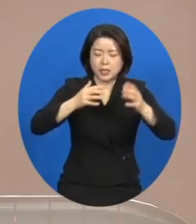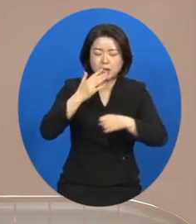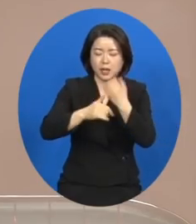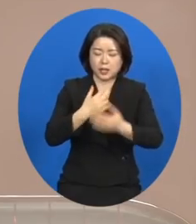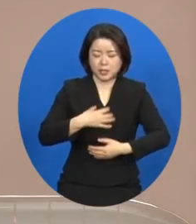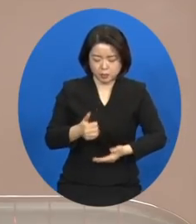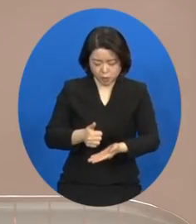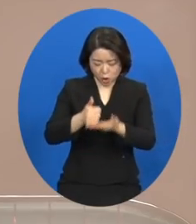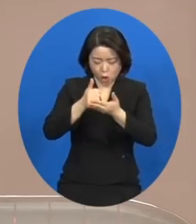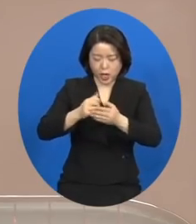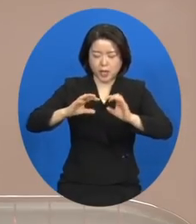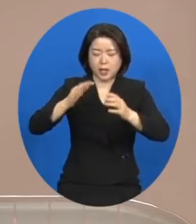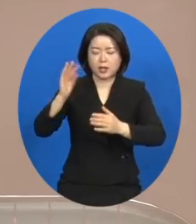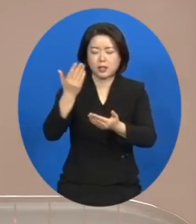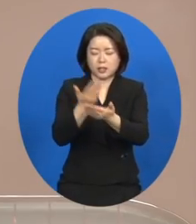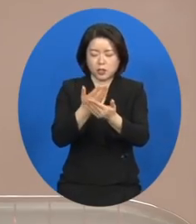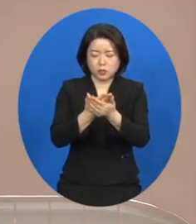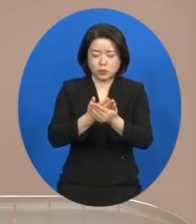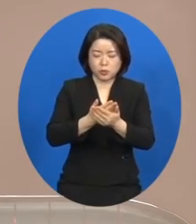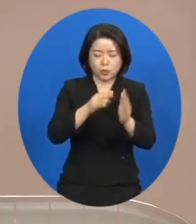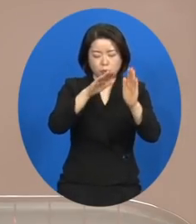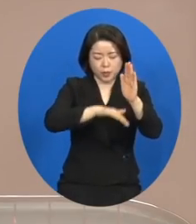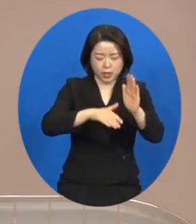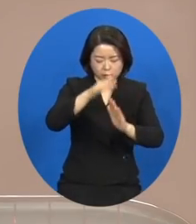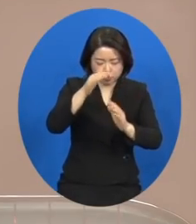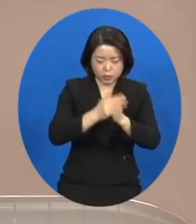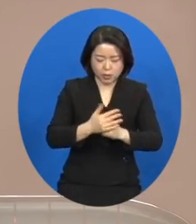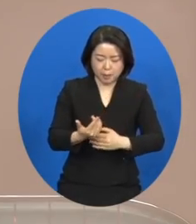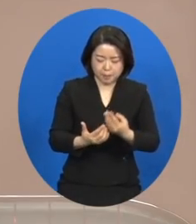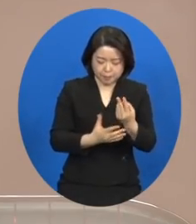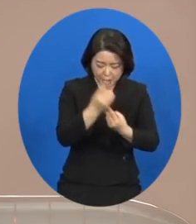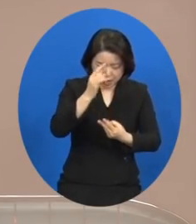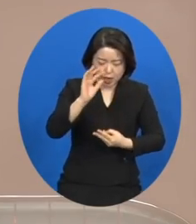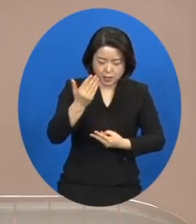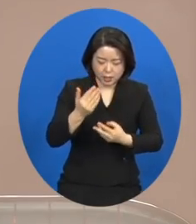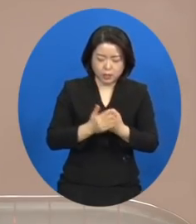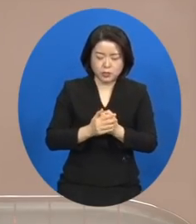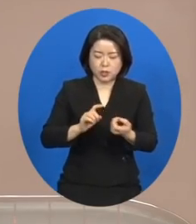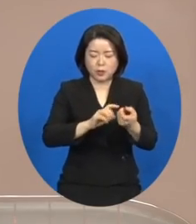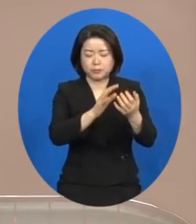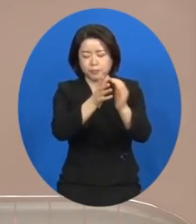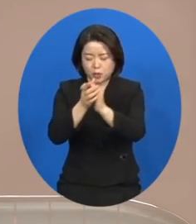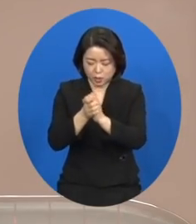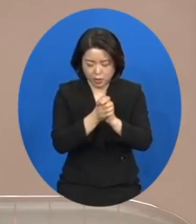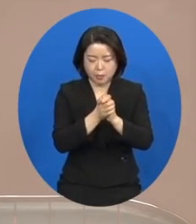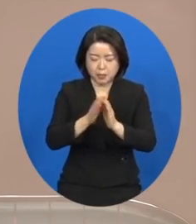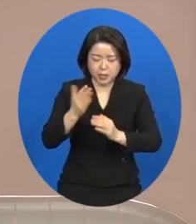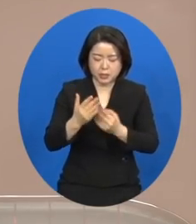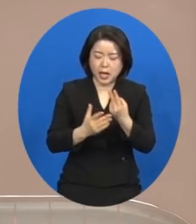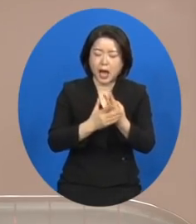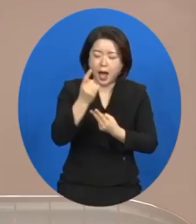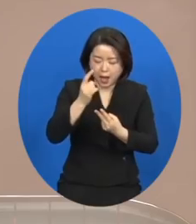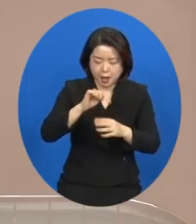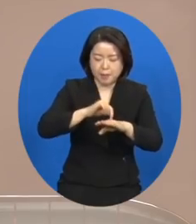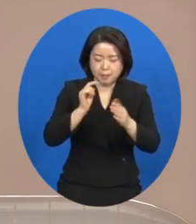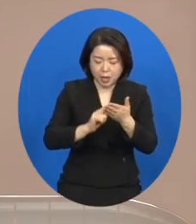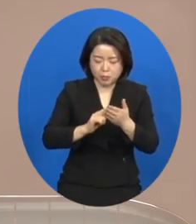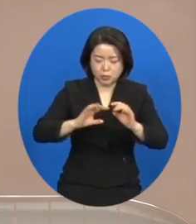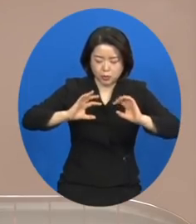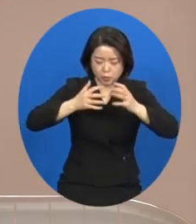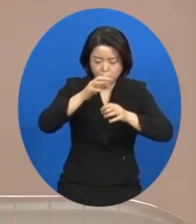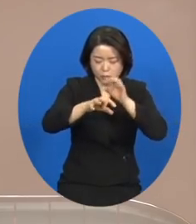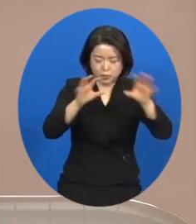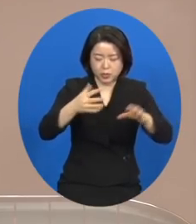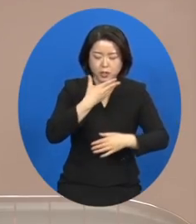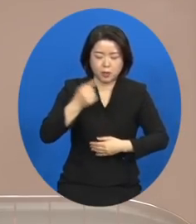경외한 나라가 되게 하여 주시고 남과 북이 하루속히 통일이 되어서 하나님 연합함으로 또한 하나 된 마음으로 또한 온 열방에